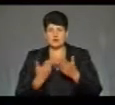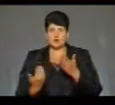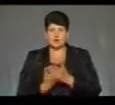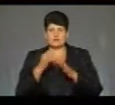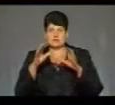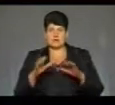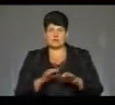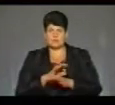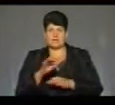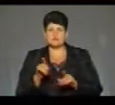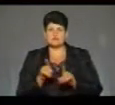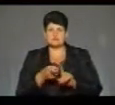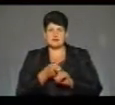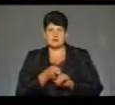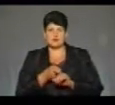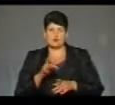щодо розмитнення.